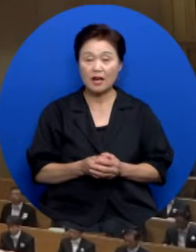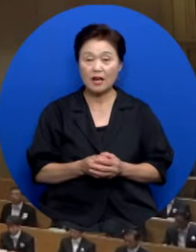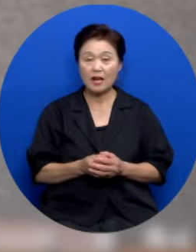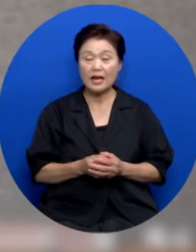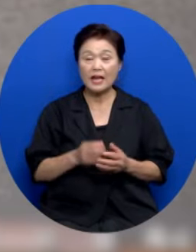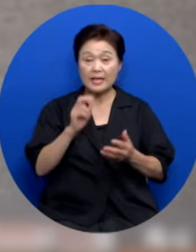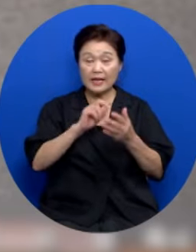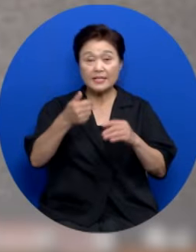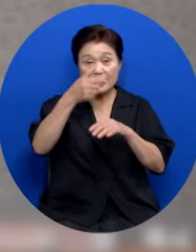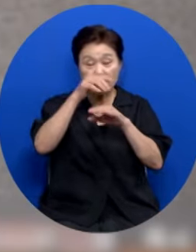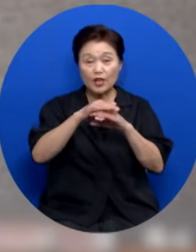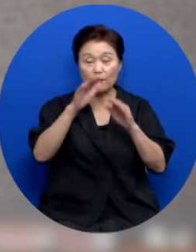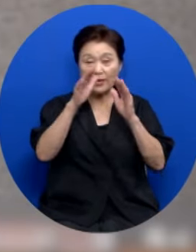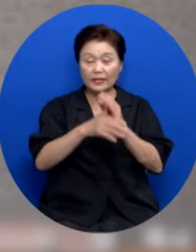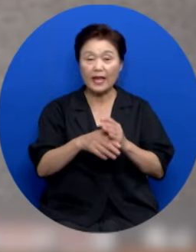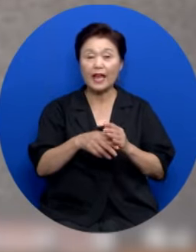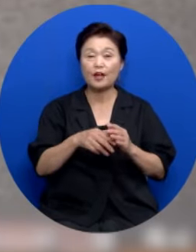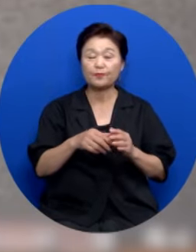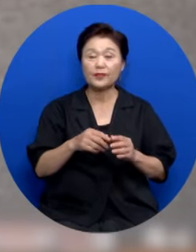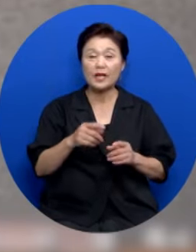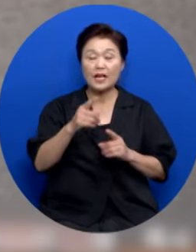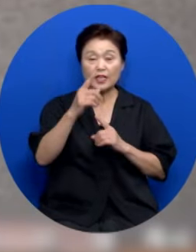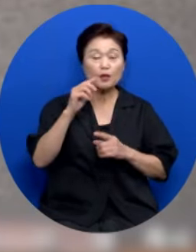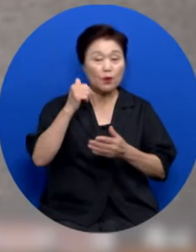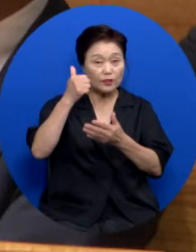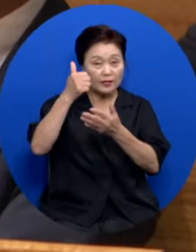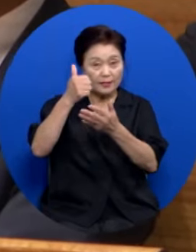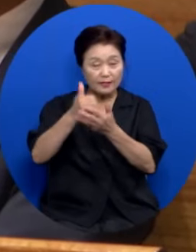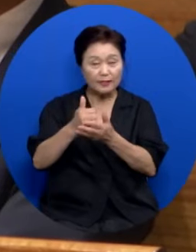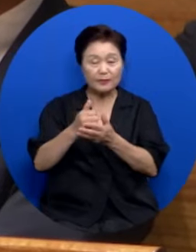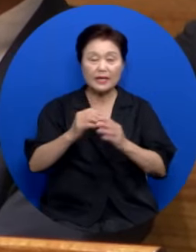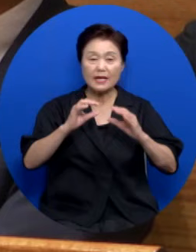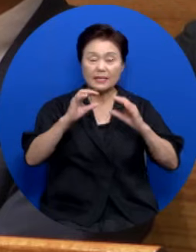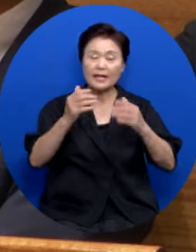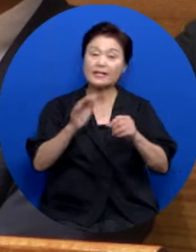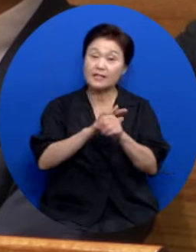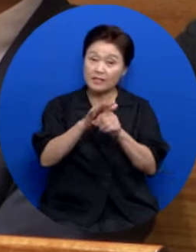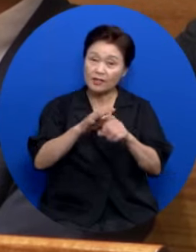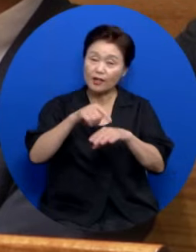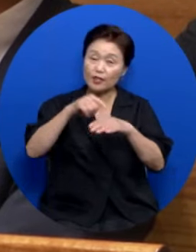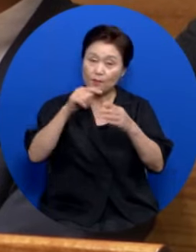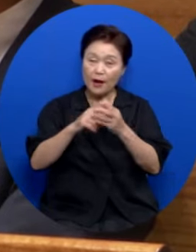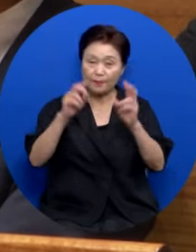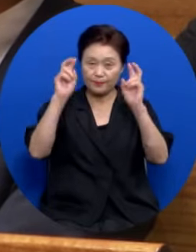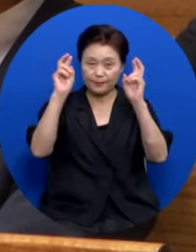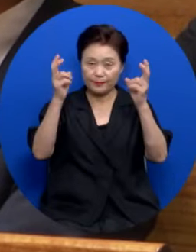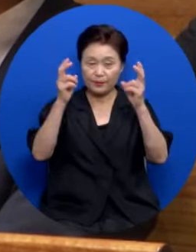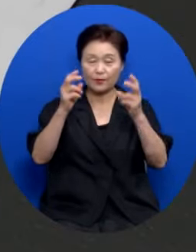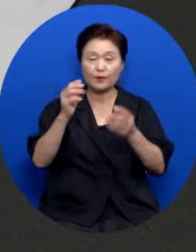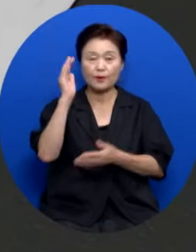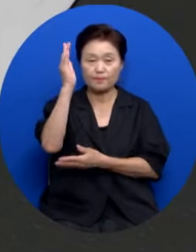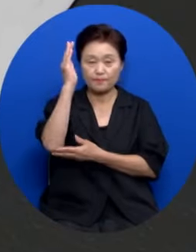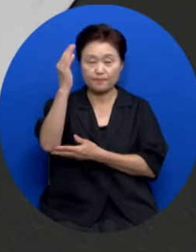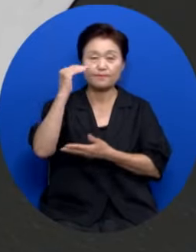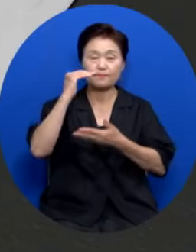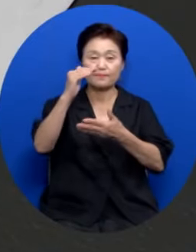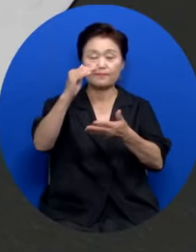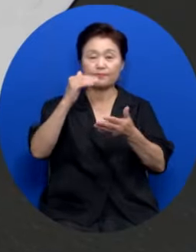광복주일 찬양 예배에서는 세문안교회 이진영 목사가 나라를 사랑하는 마음으로를 제목으로 말씀을